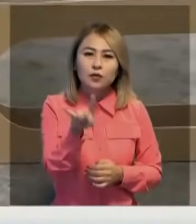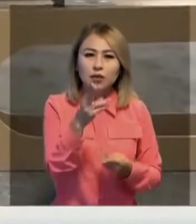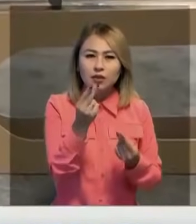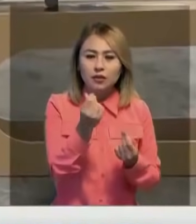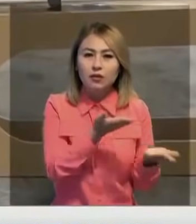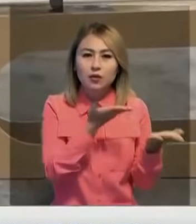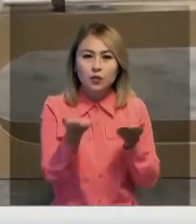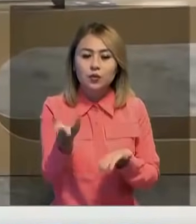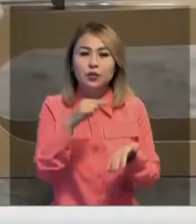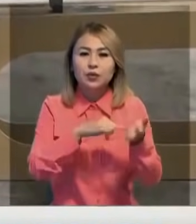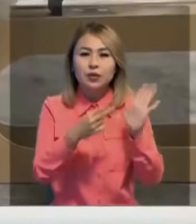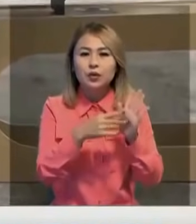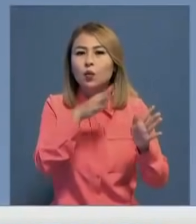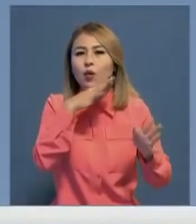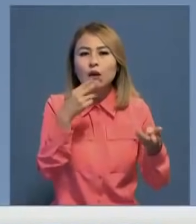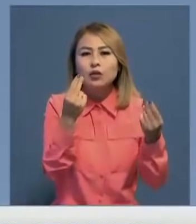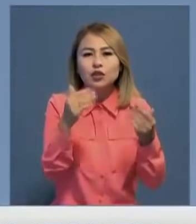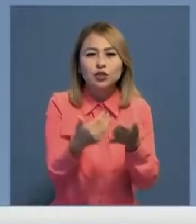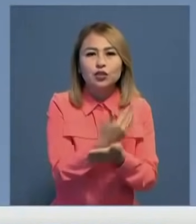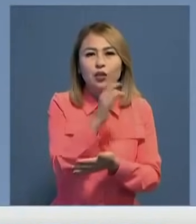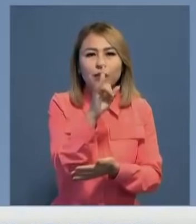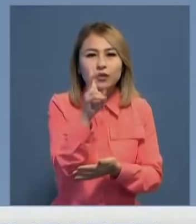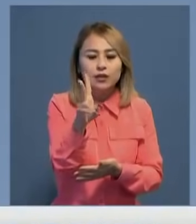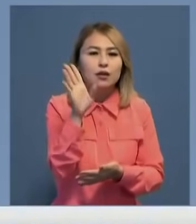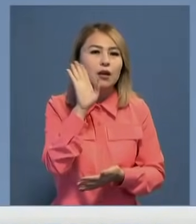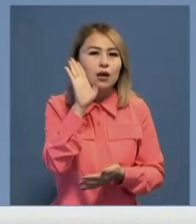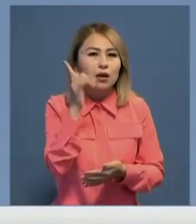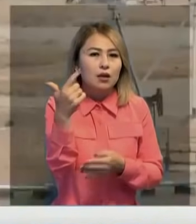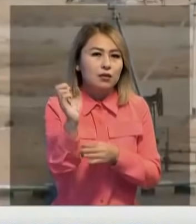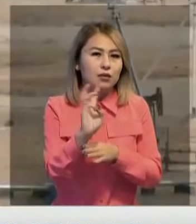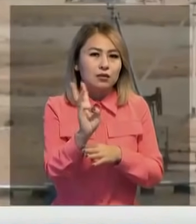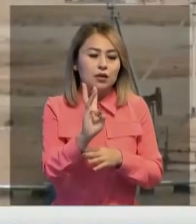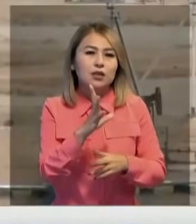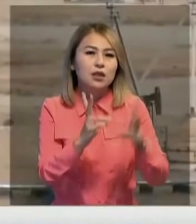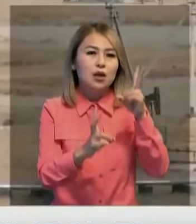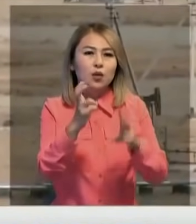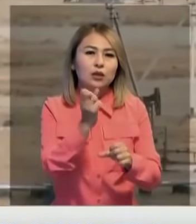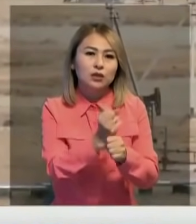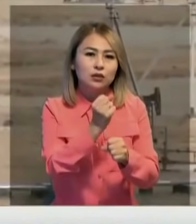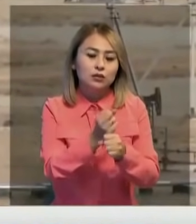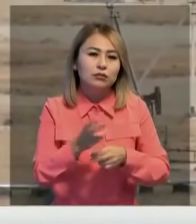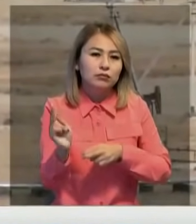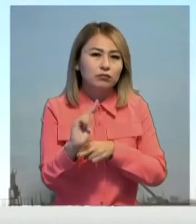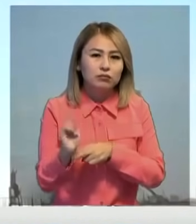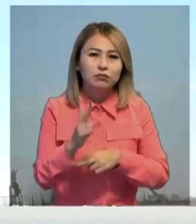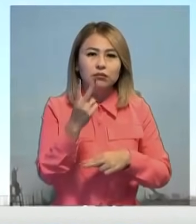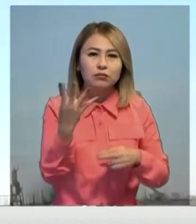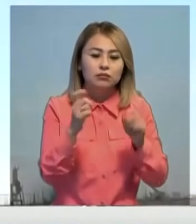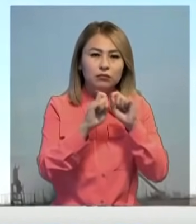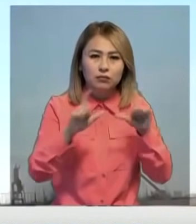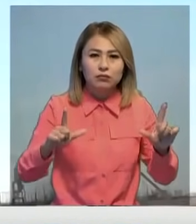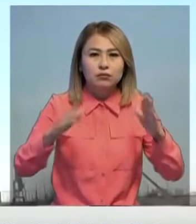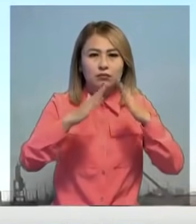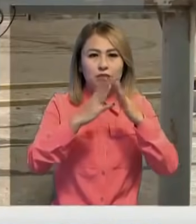100 миллиард теңге тарту көзделген. Қыруар қаржыға жаңа өзенде газ өңдеу зауыты тұрғызылып, өңірдің жолдары жөнделмек. Әрі